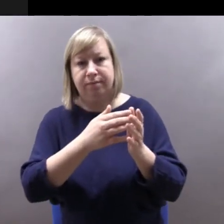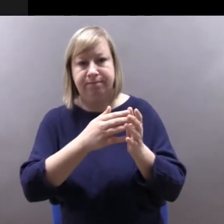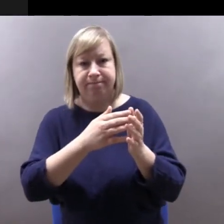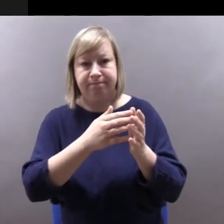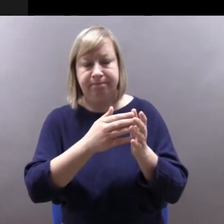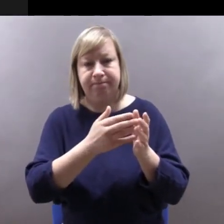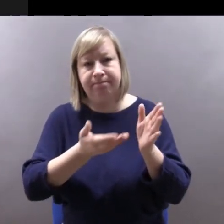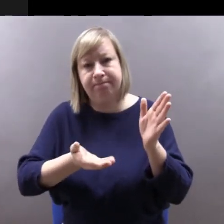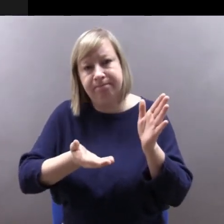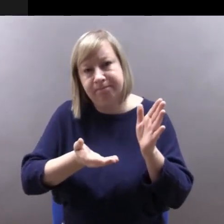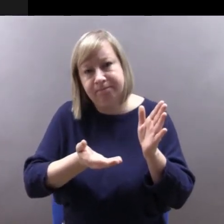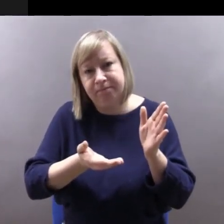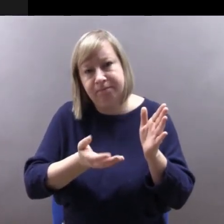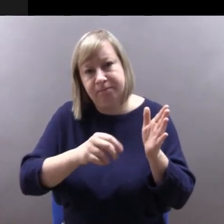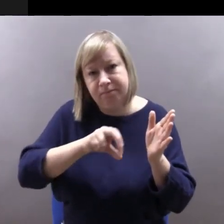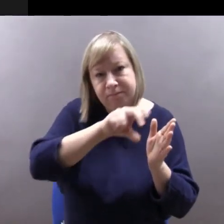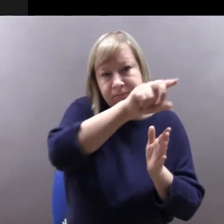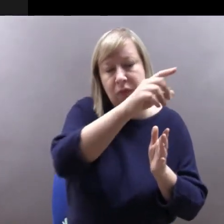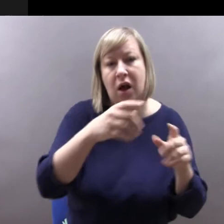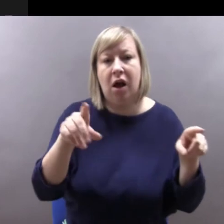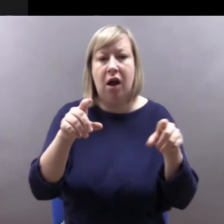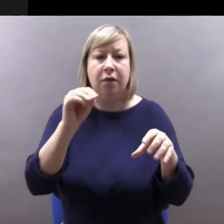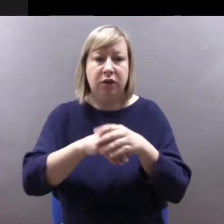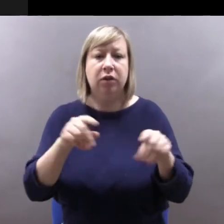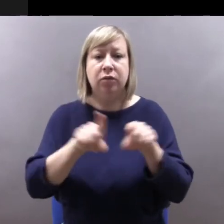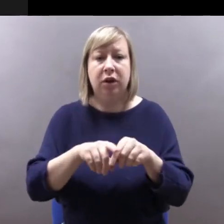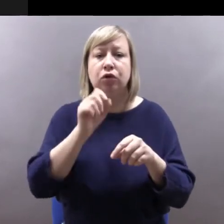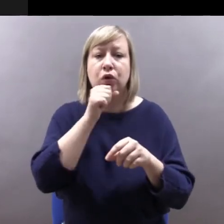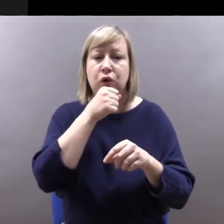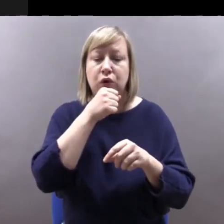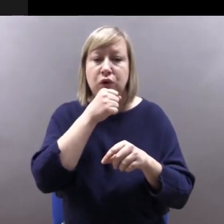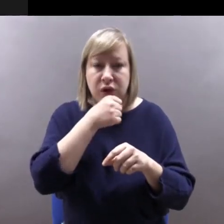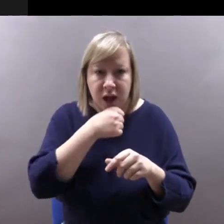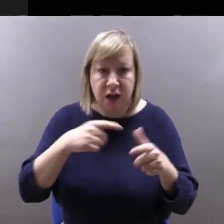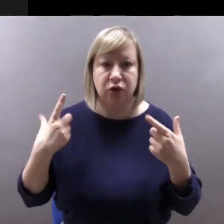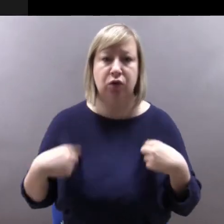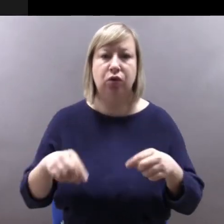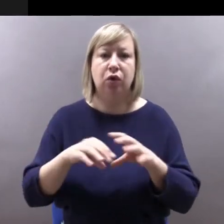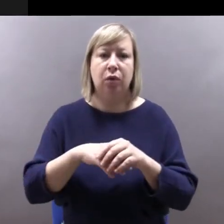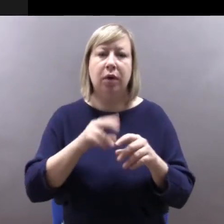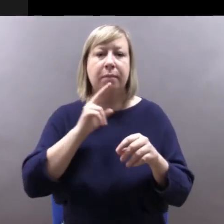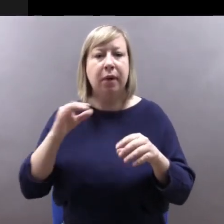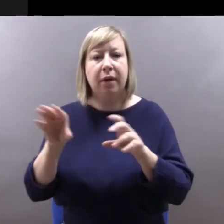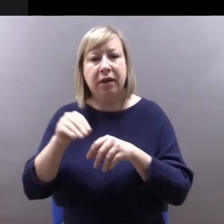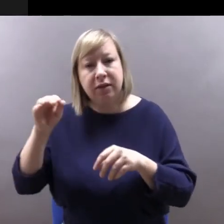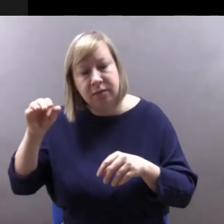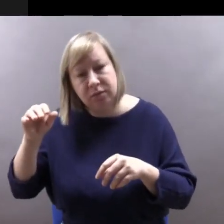też osoby starsze, osoby z wózkami dziecięcymi, ale też mogą to być też